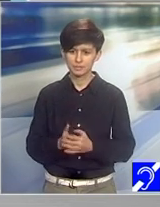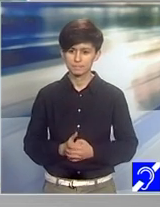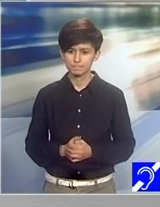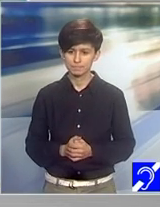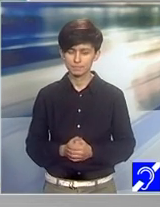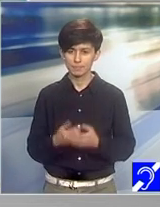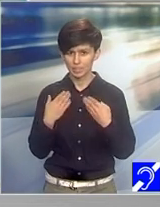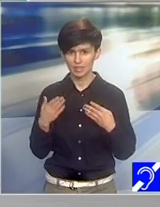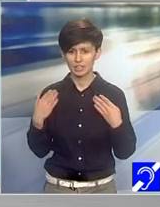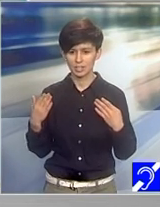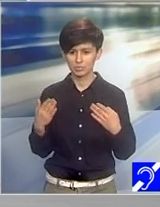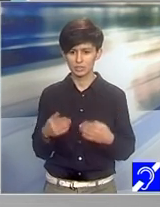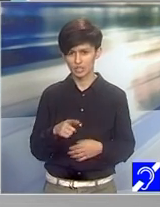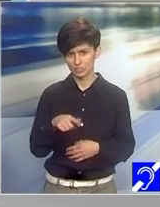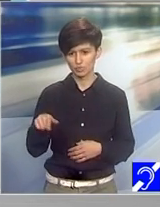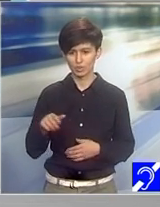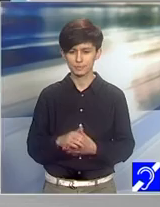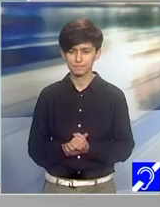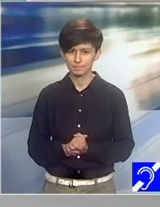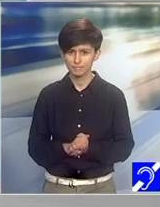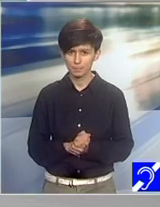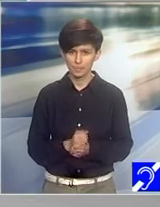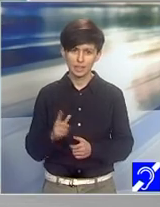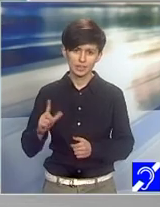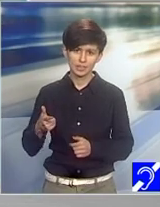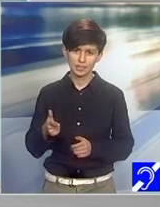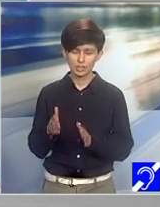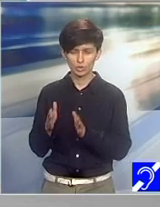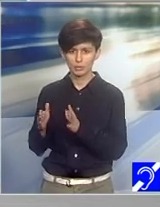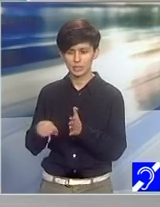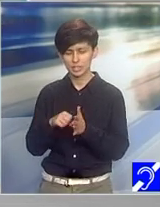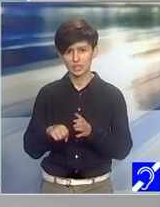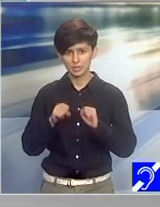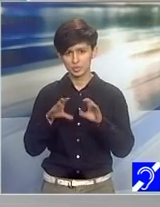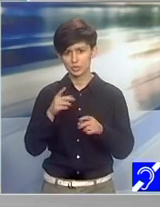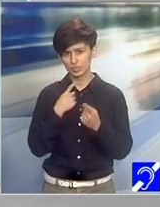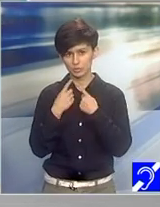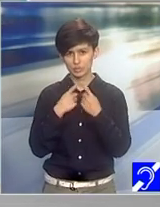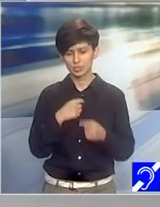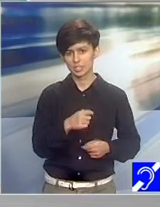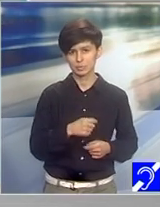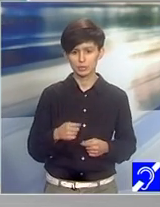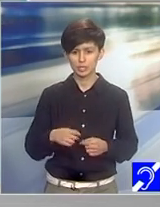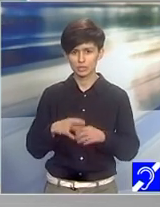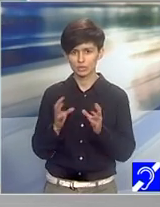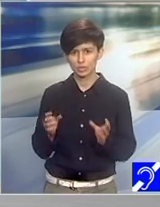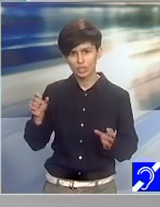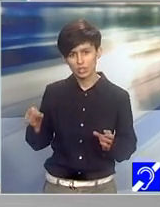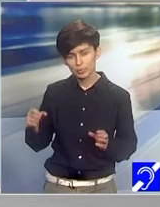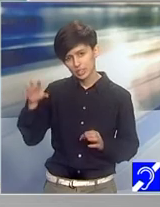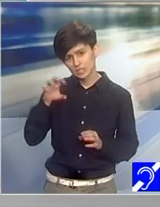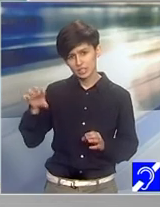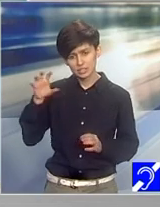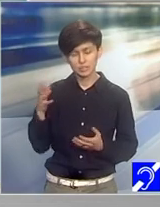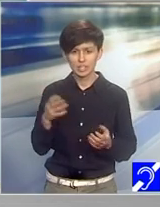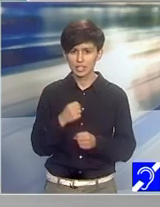La mulți ani și dumneavoastră. Ei bine, în partea a doua a emisiunii să discutăm despre proiectul unor români transilvăneni